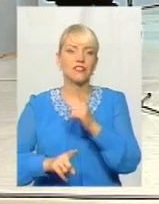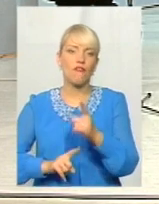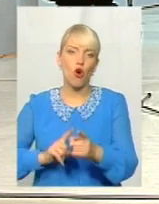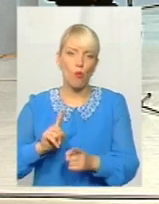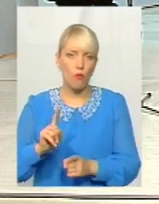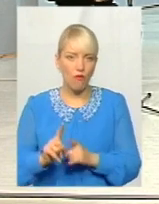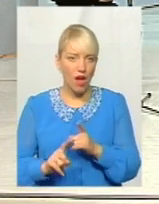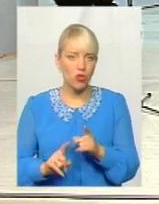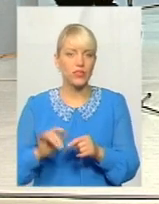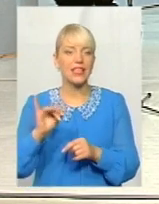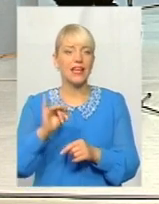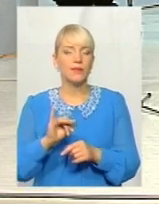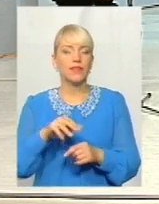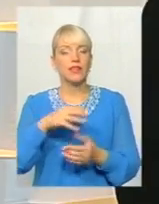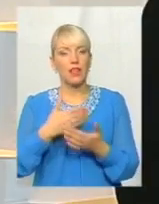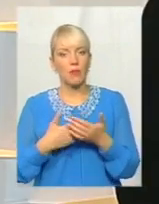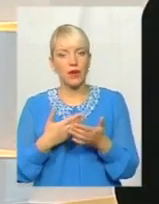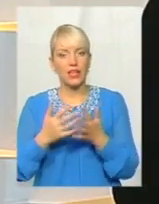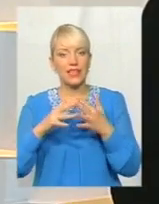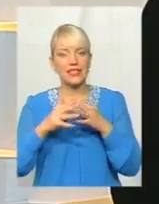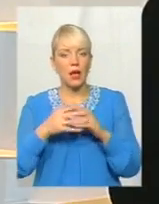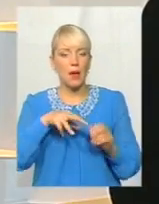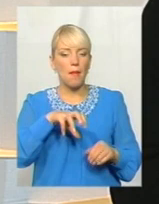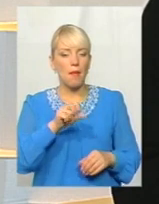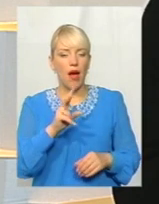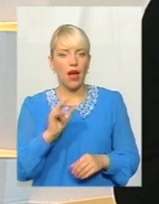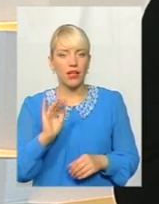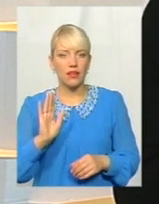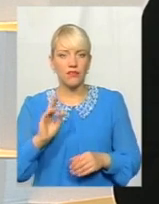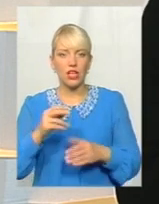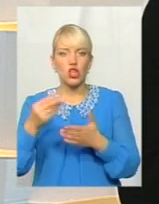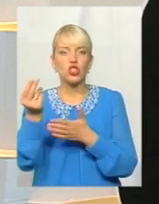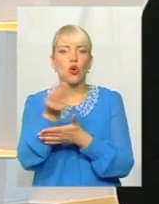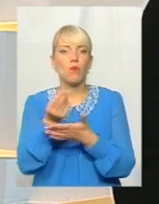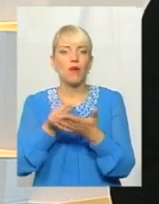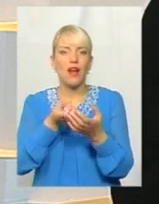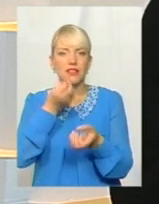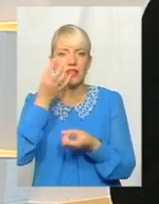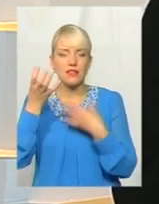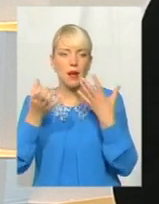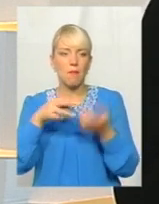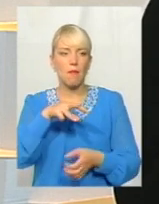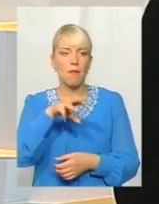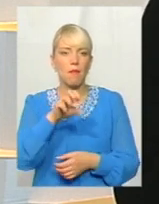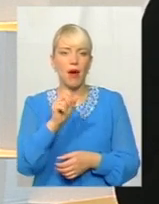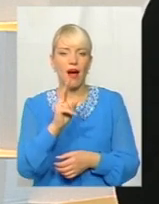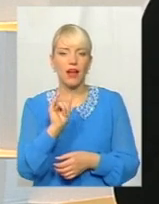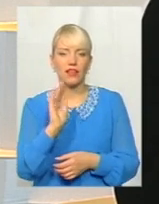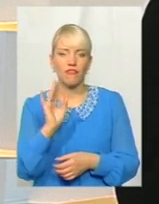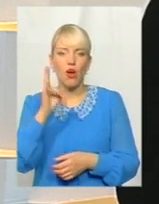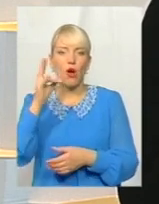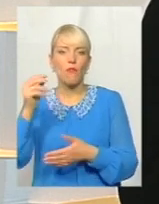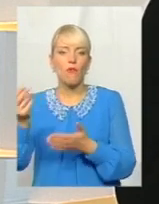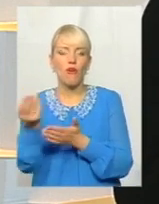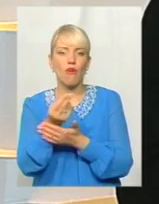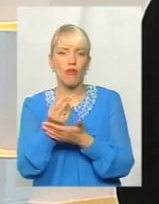і от макові, наприклад, зображення маків по фризу хати було якраз